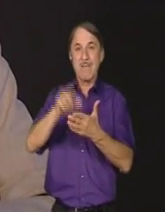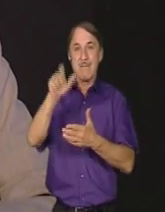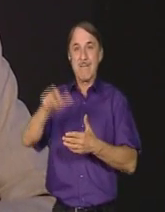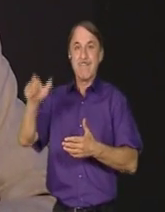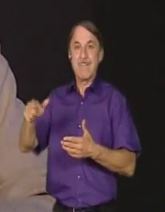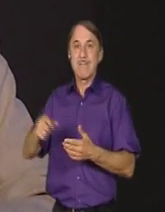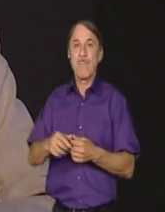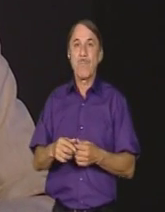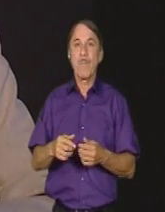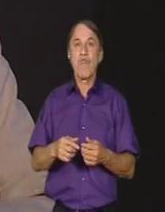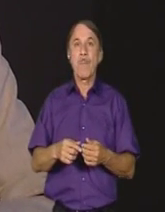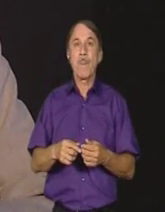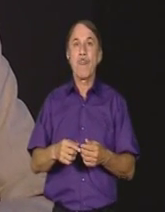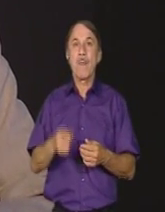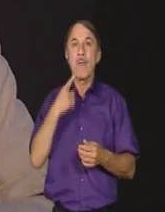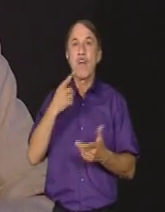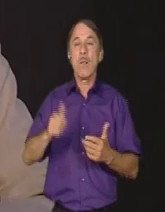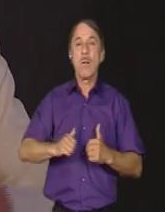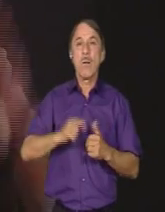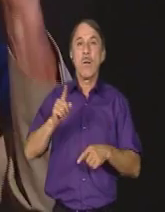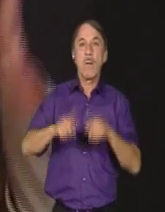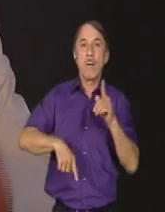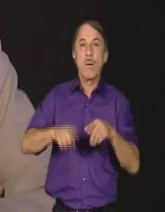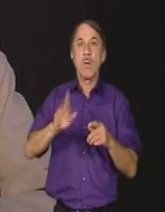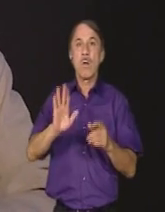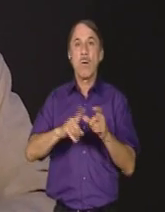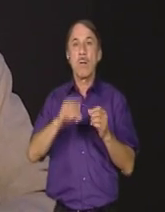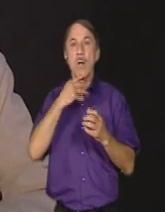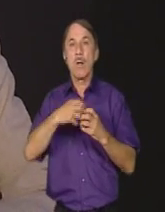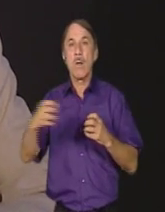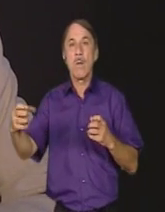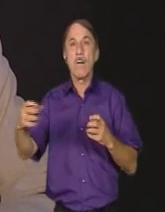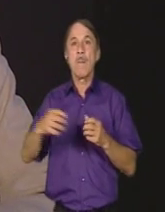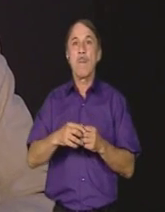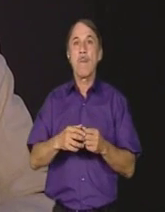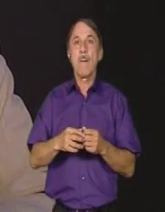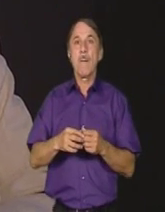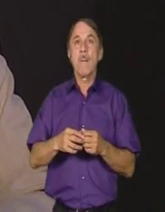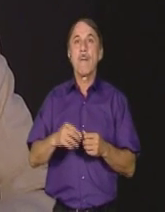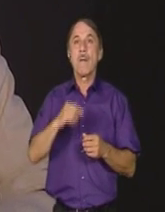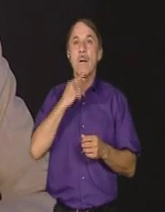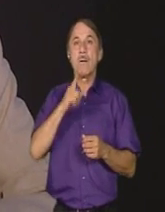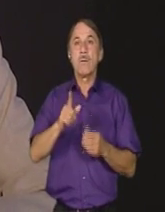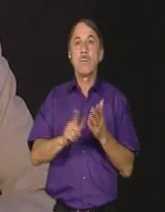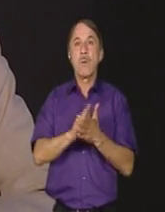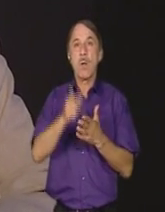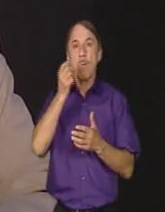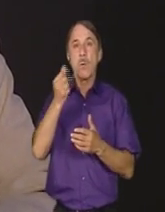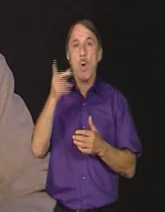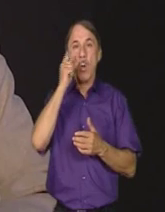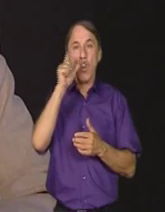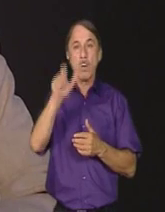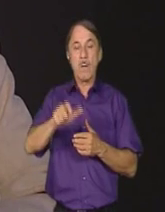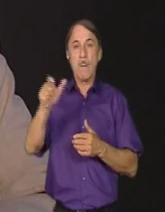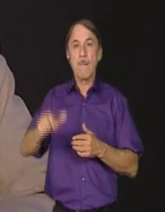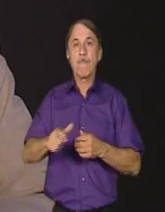spisku nalaze i oni živi i mrtvi, već znate kako je stanje sa biračkim spiskovima, nekih milion ljudi je